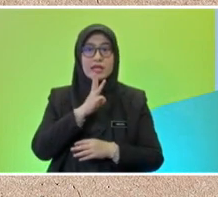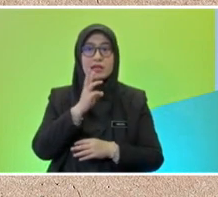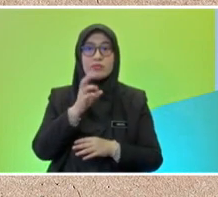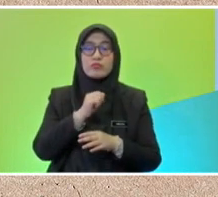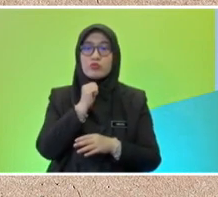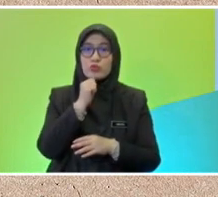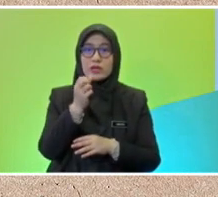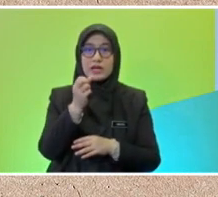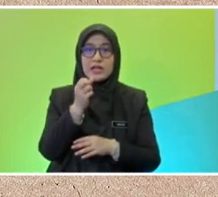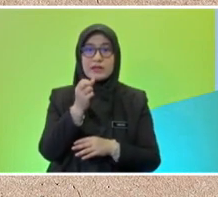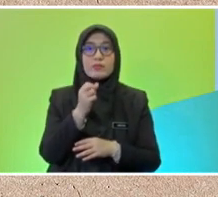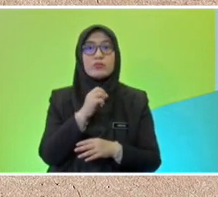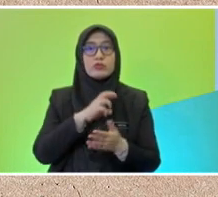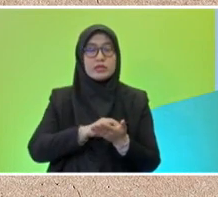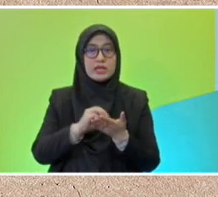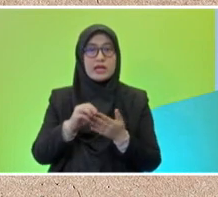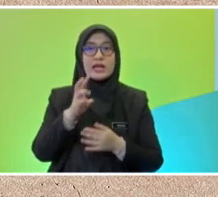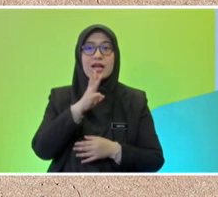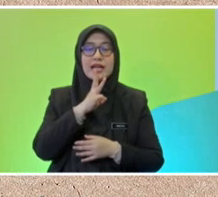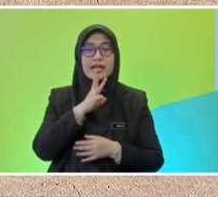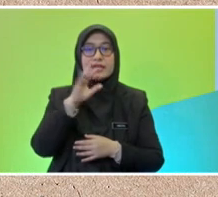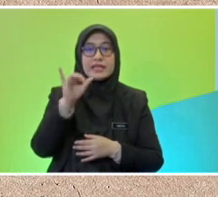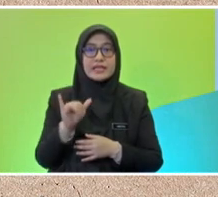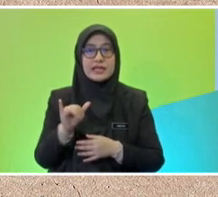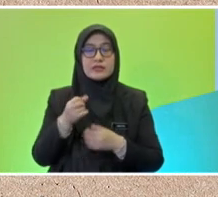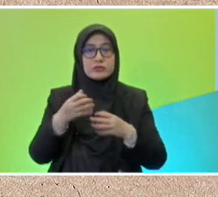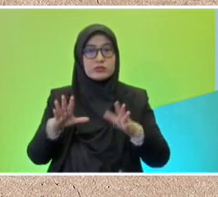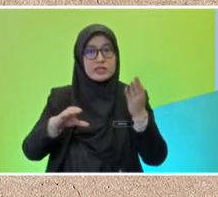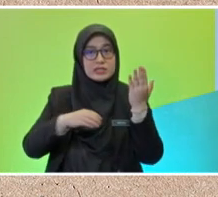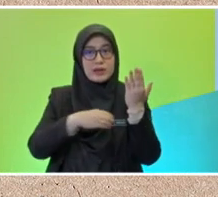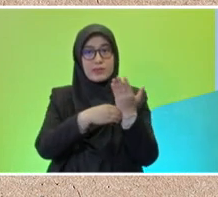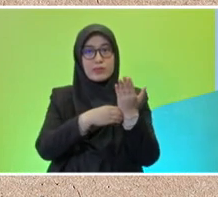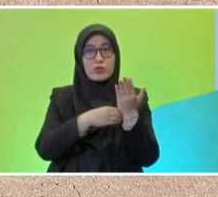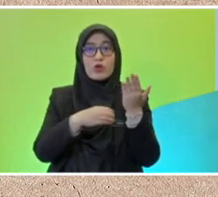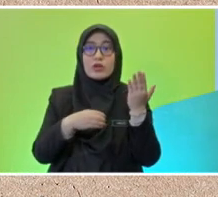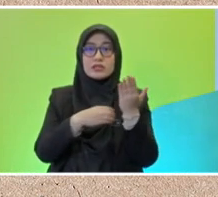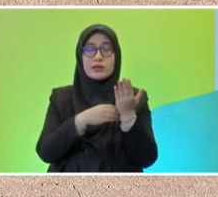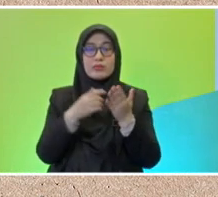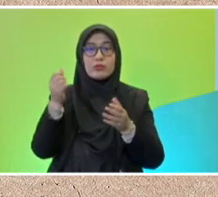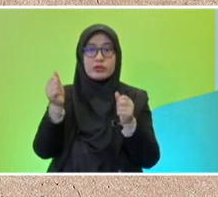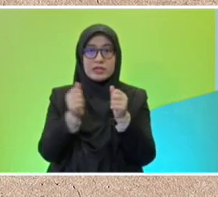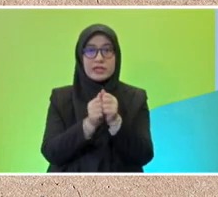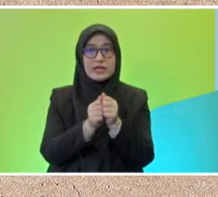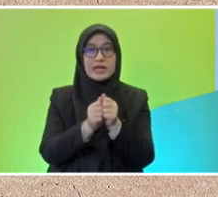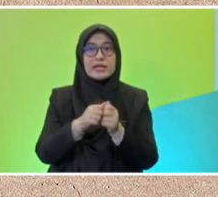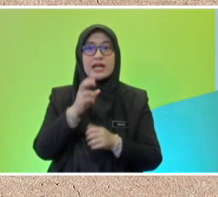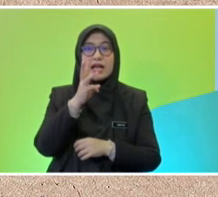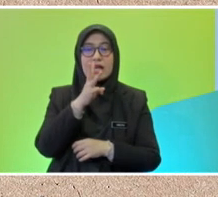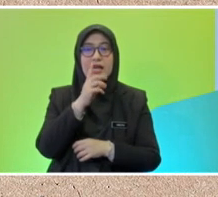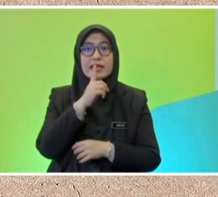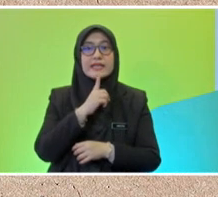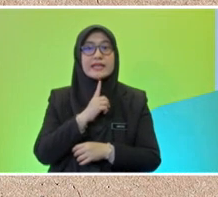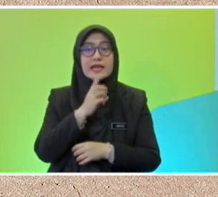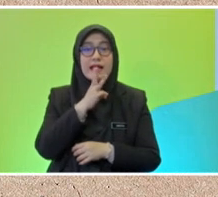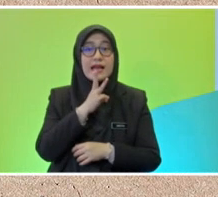air yang bercampur dengan sesuatu bahan secahe suci yang lain sehingga mengubah